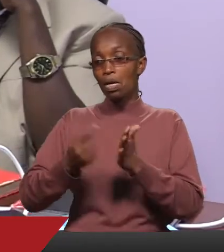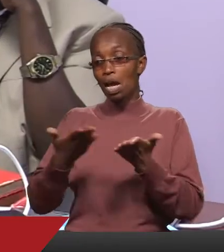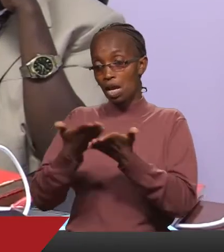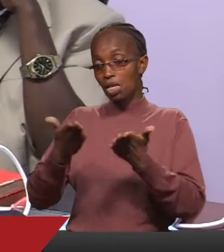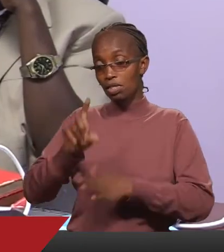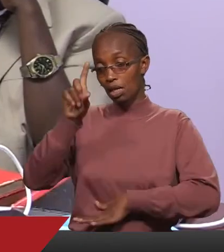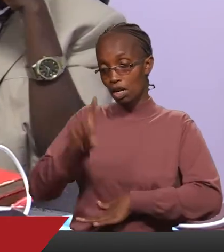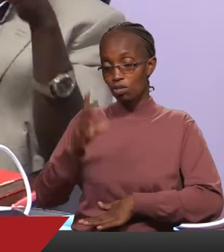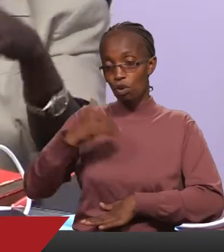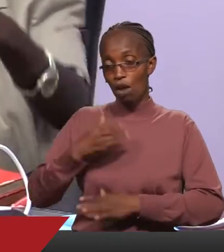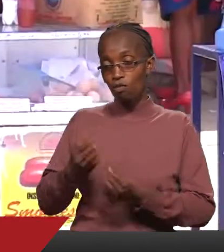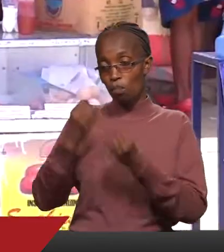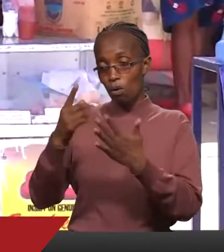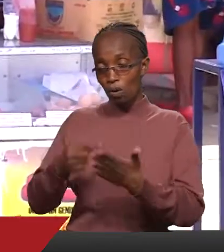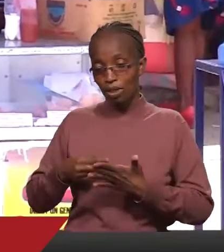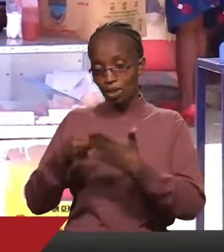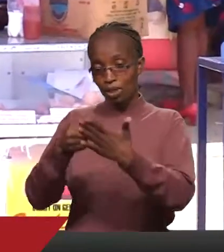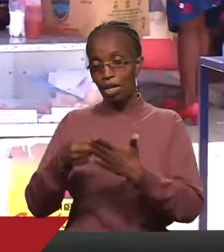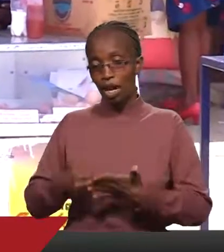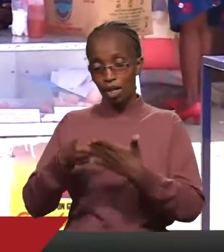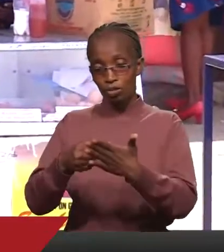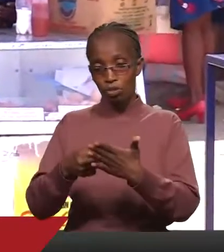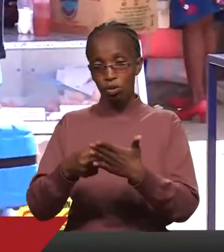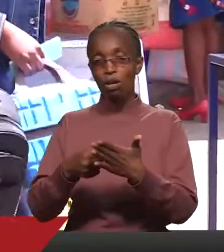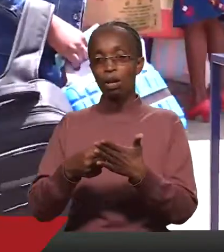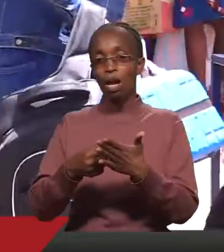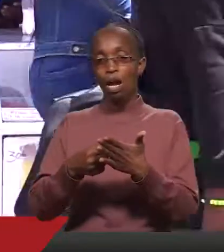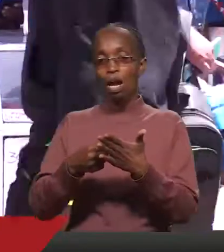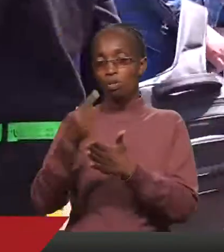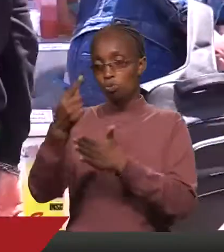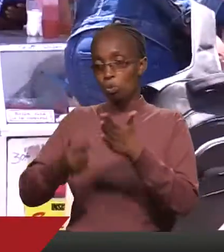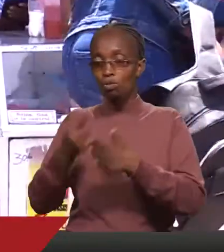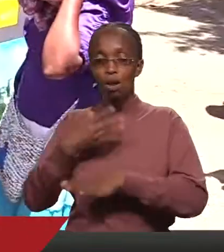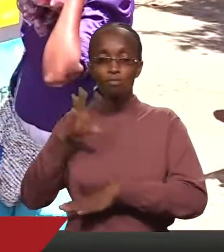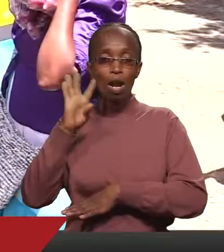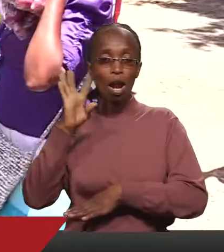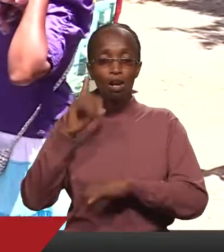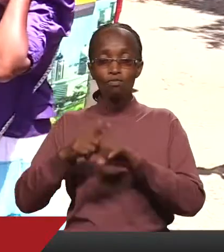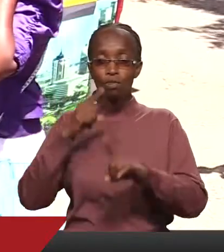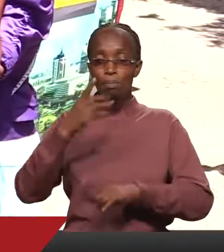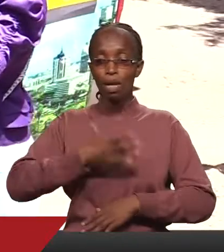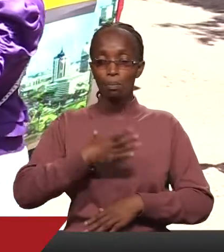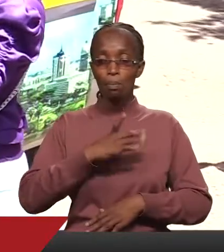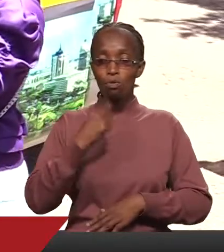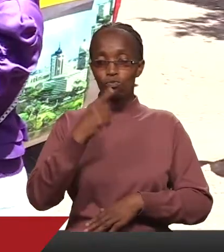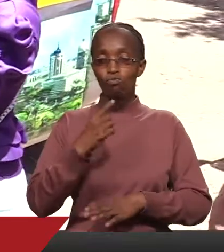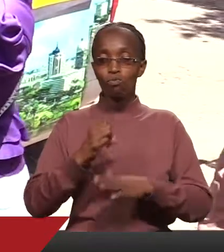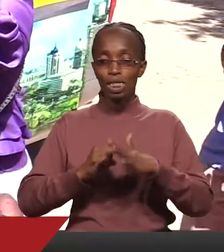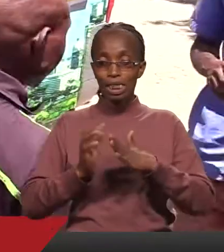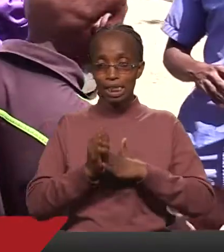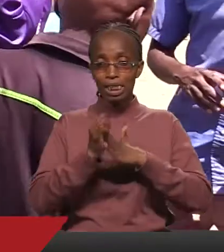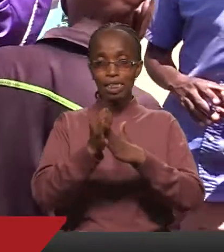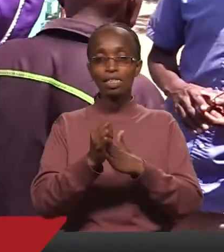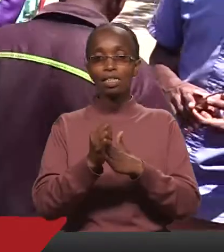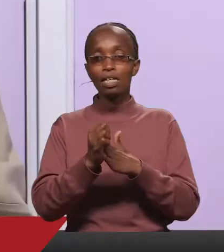kina baina ya washikadau anavyodokeza katibu mtendaji wa chama cha walimu wasio wa shule za msingi eneo la Machakos,